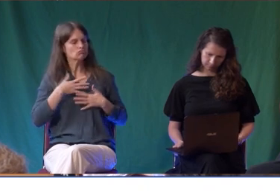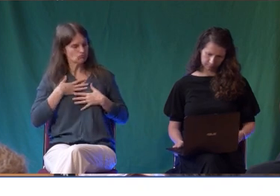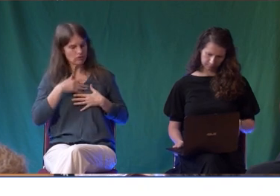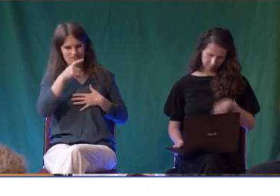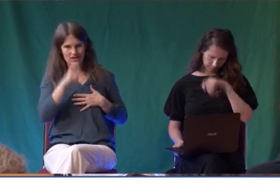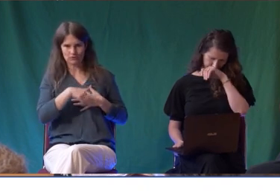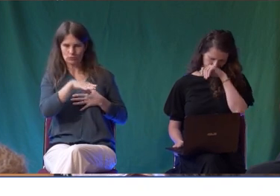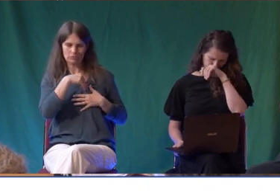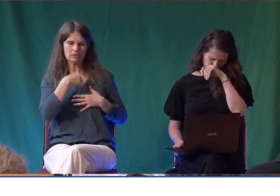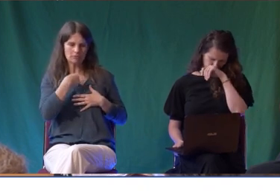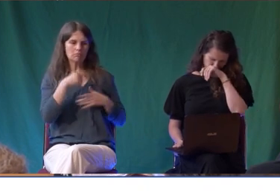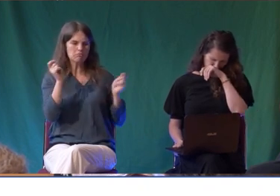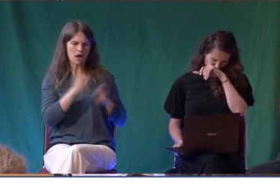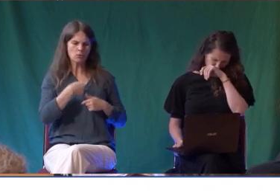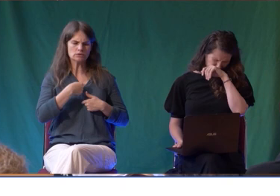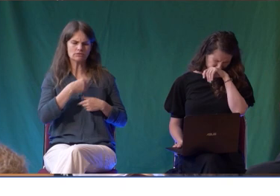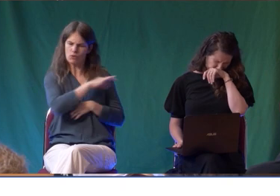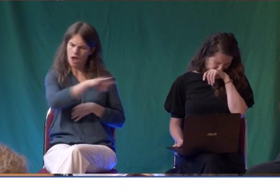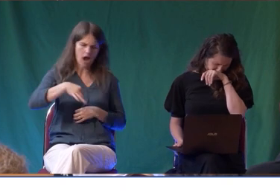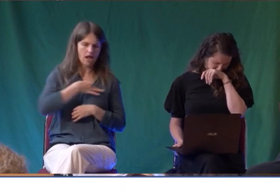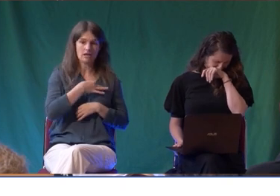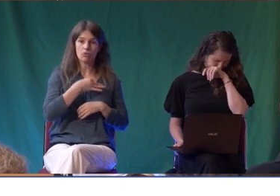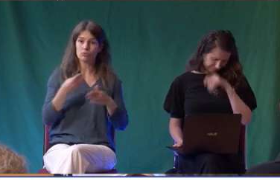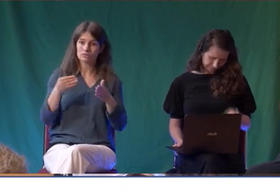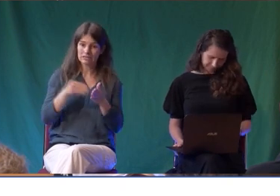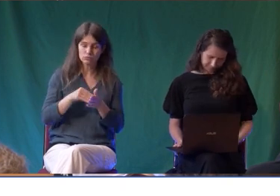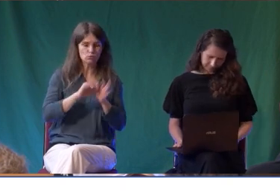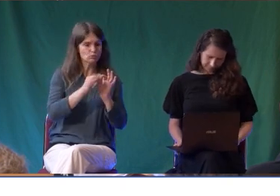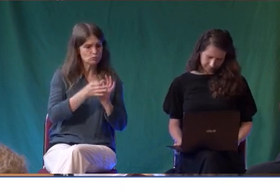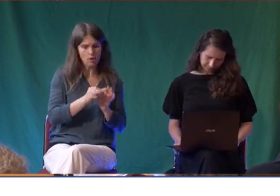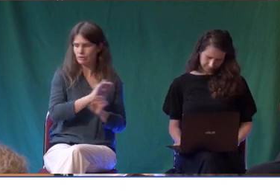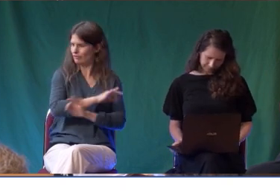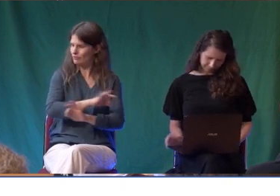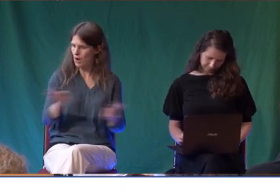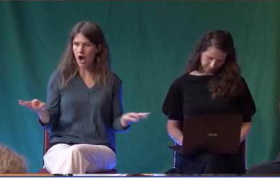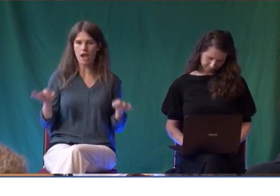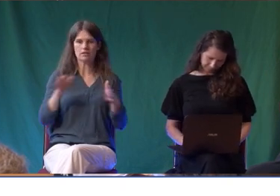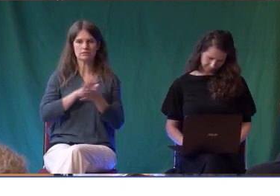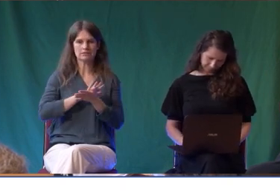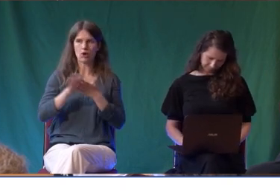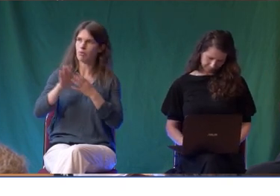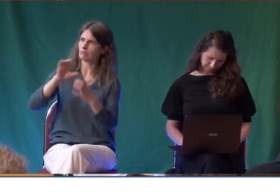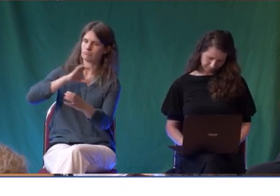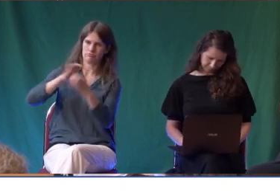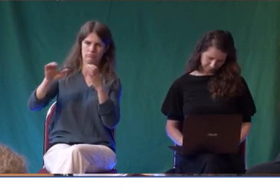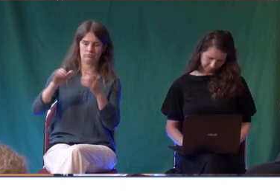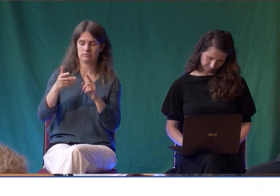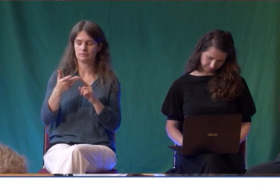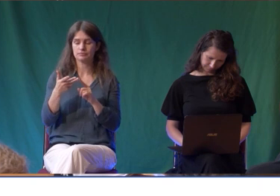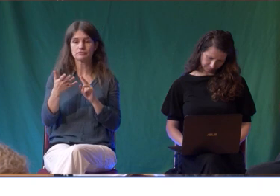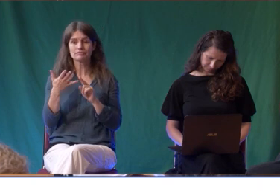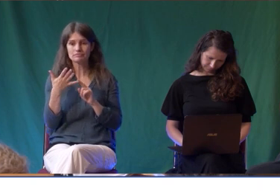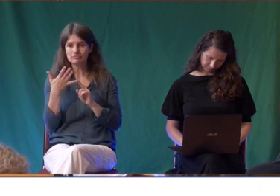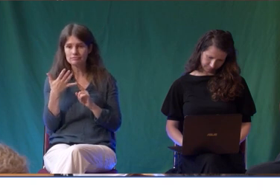Dolmetscherinnen und Dolmetscher dabei geben damit alle alles gut verstehen können ganz wichtig ist auch